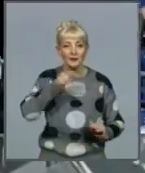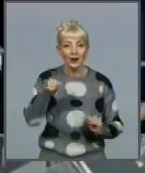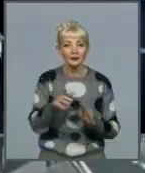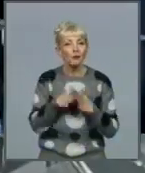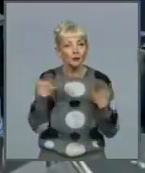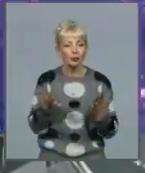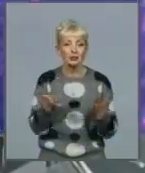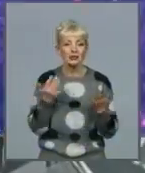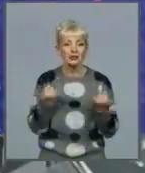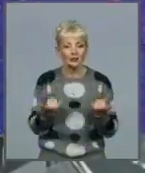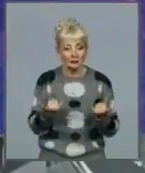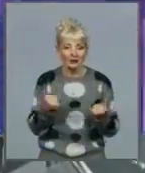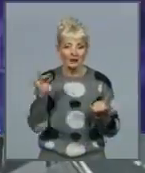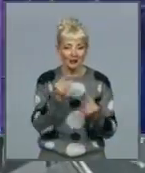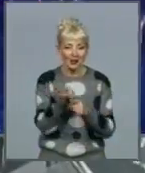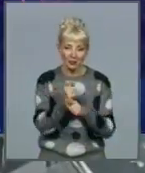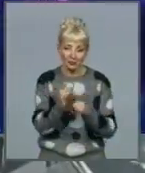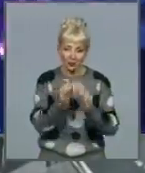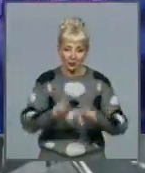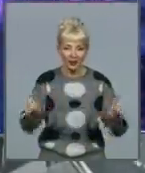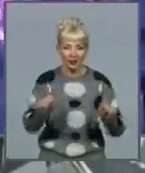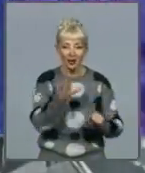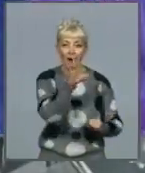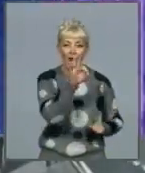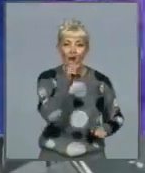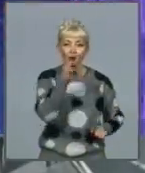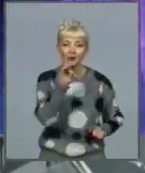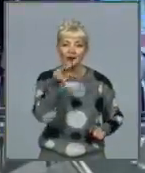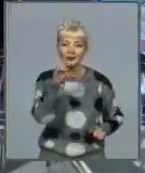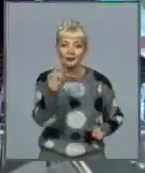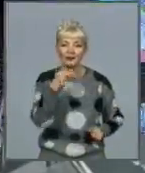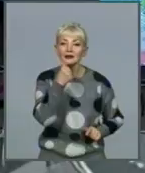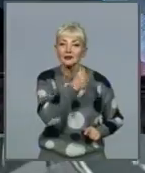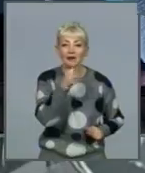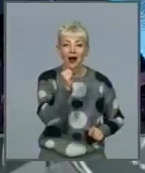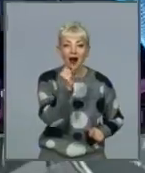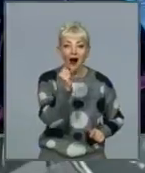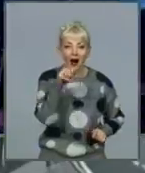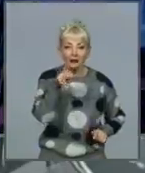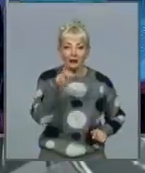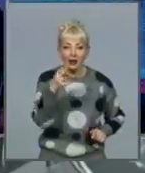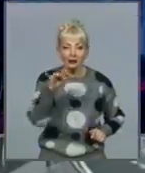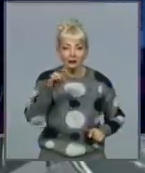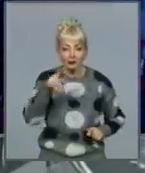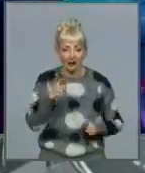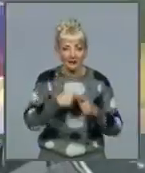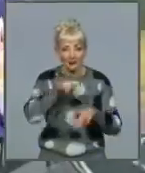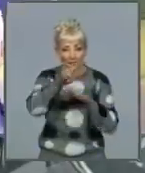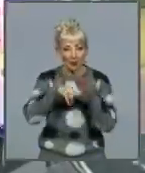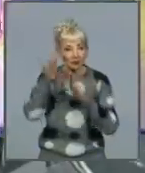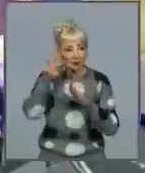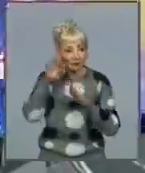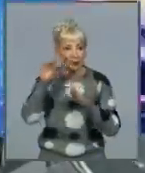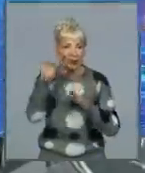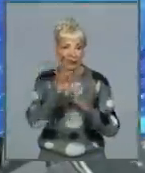більш харизматична. «Waterland. Таємниця Атлантиди» – це неповторне шоу під водою, на воді, на суші і в повітрі. Вас чекає незабутнє видовище